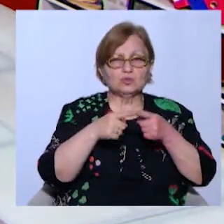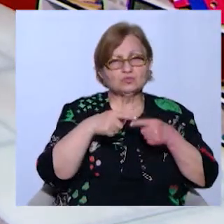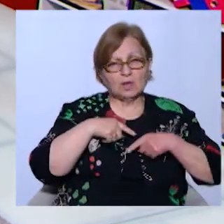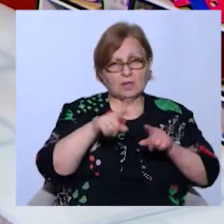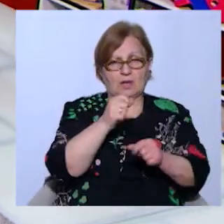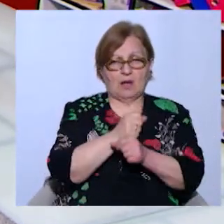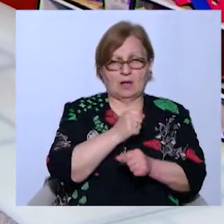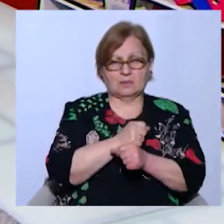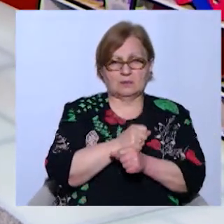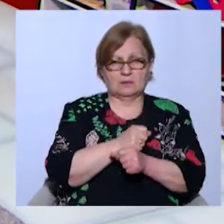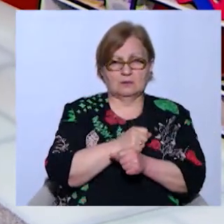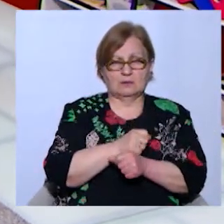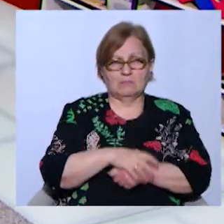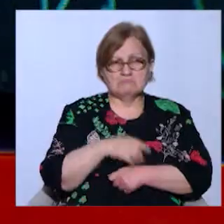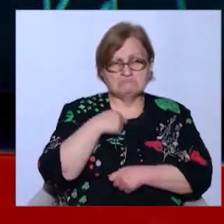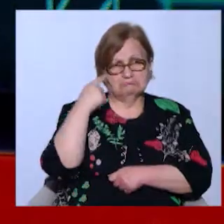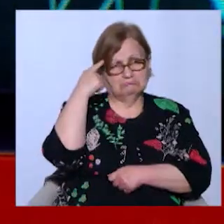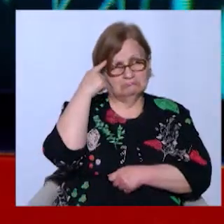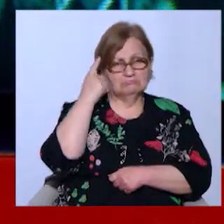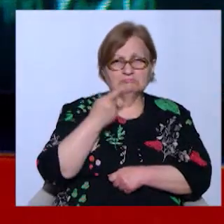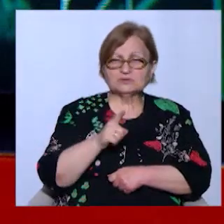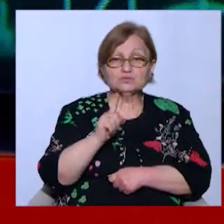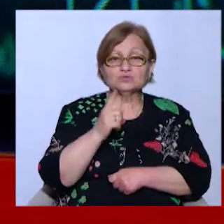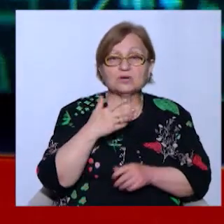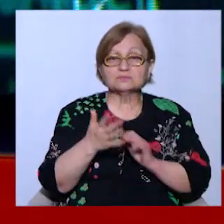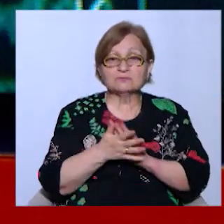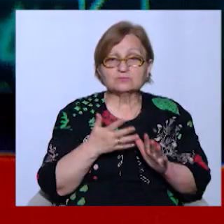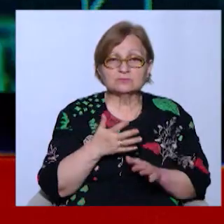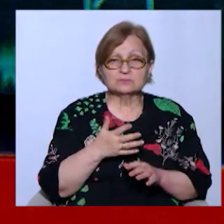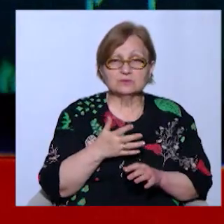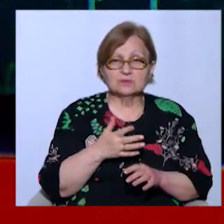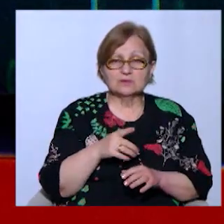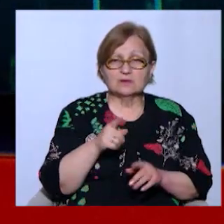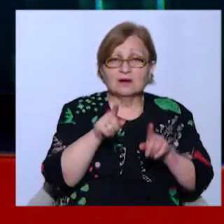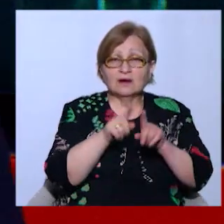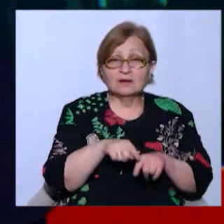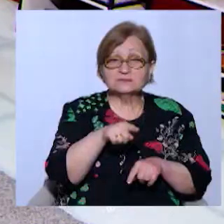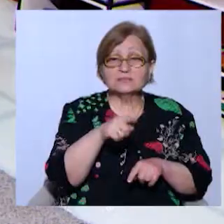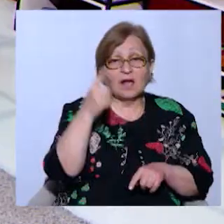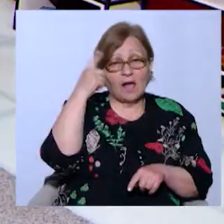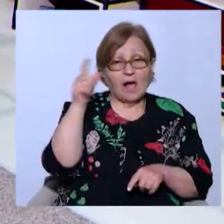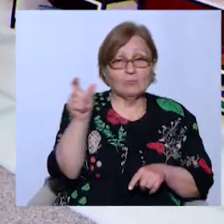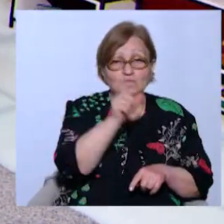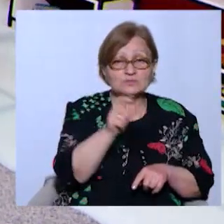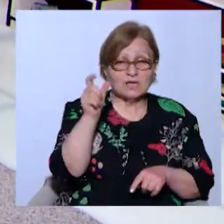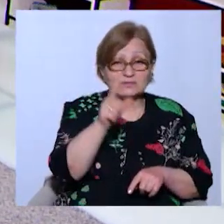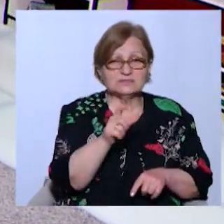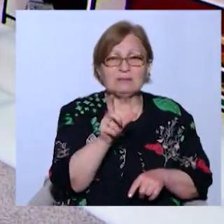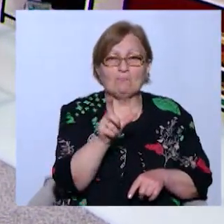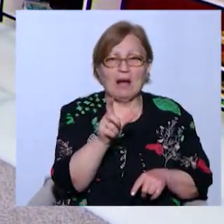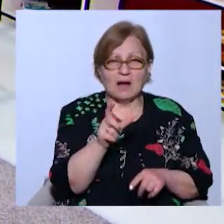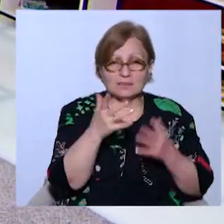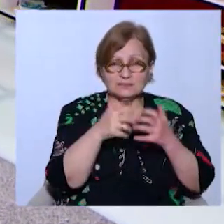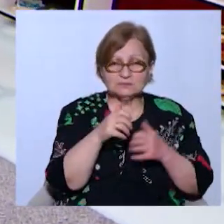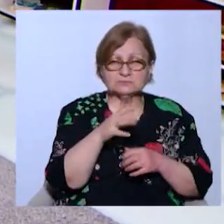140 გრადუსიანი კუთხე მე მწუთას რას ხვდები? ისევე როგორც ყველა ამოცანის და ყველა მაგალითის თუ ნებისმიერი